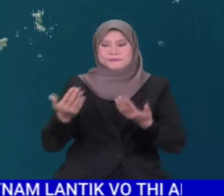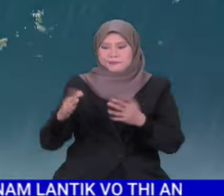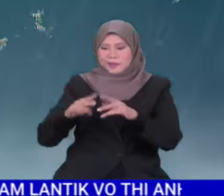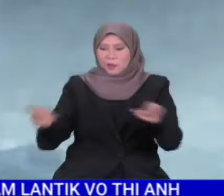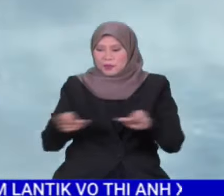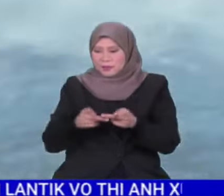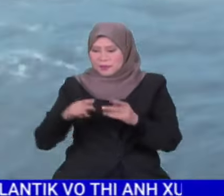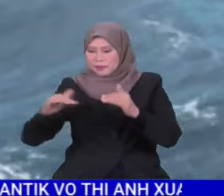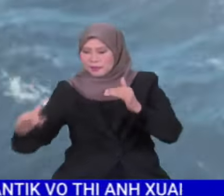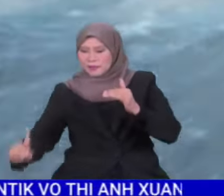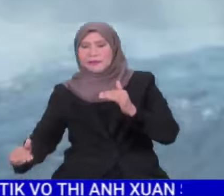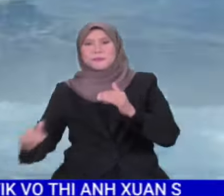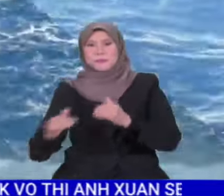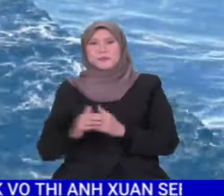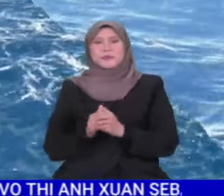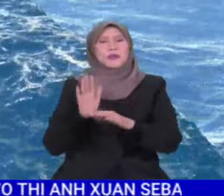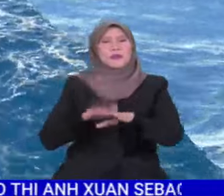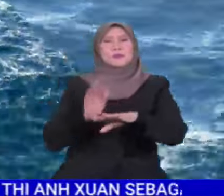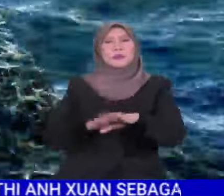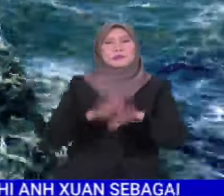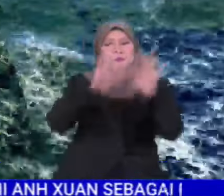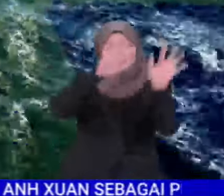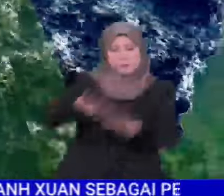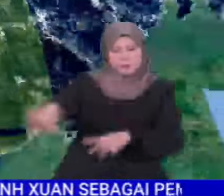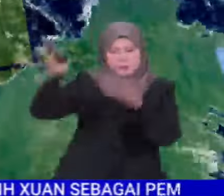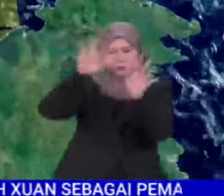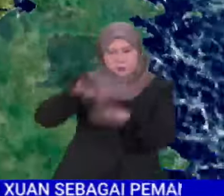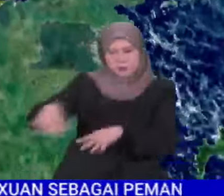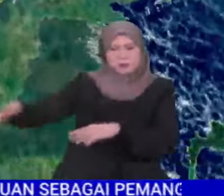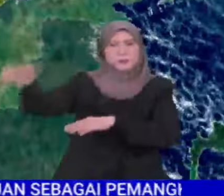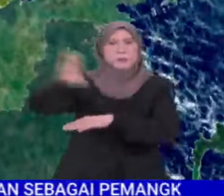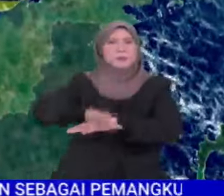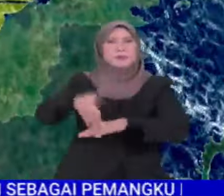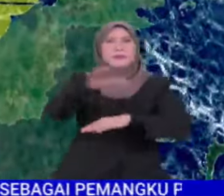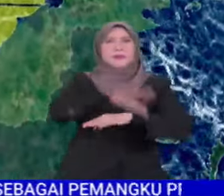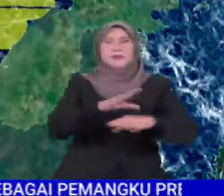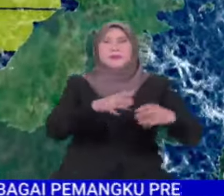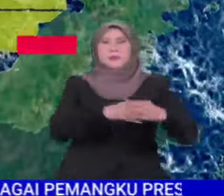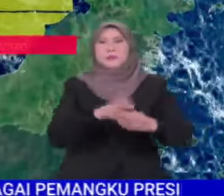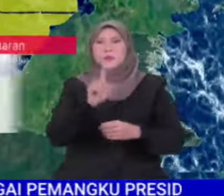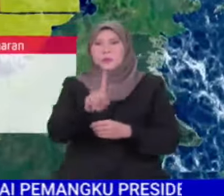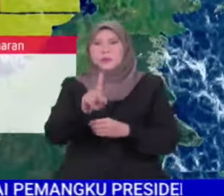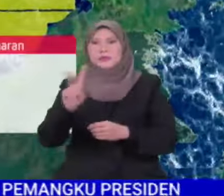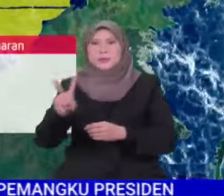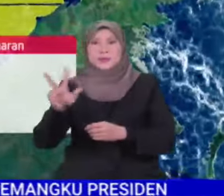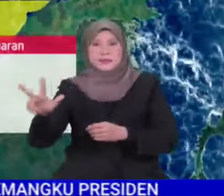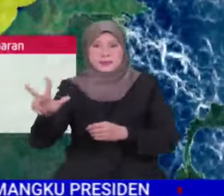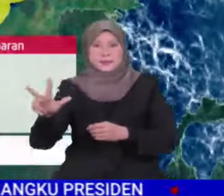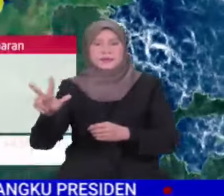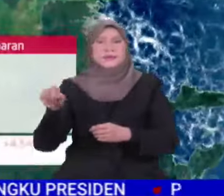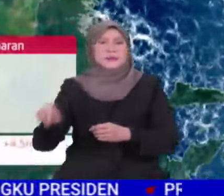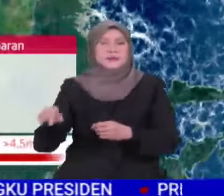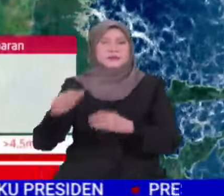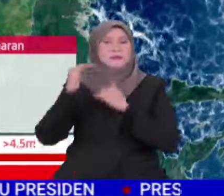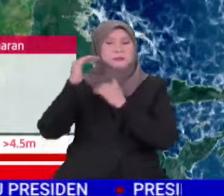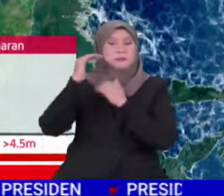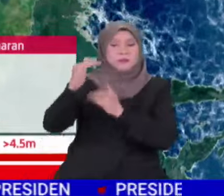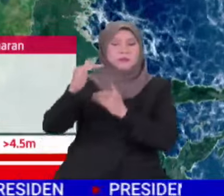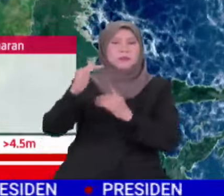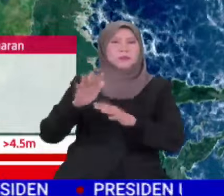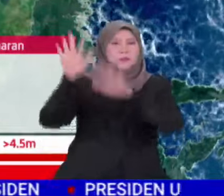rendah. Baik, amaran yang kedua adalah amaran angin kencang serta laut bergelora kategori pertama, kedua dan juga ketiga, kerana dalam tempoh